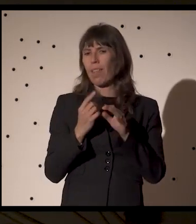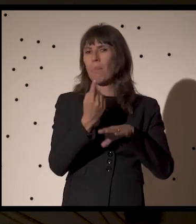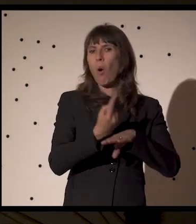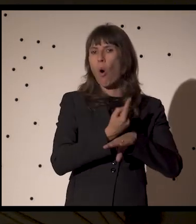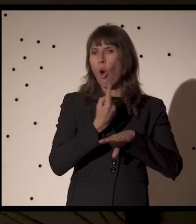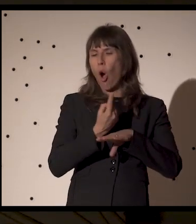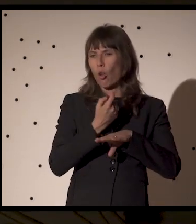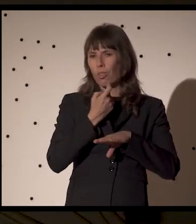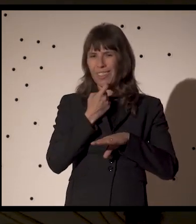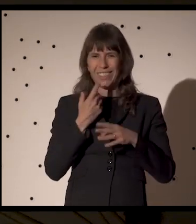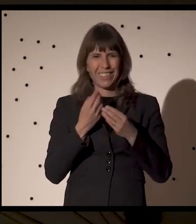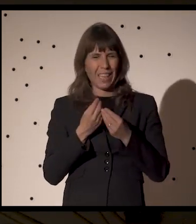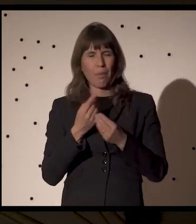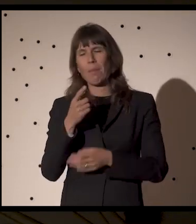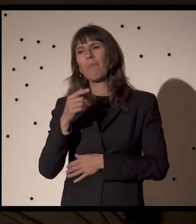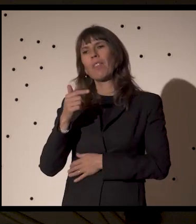un verso riprenderemo